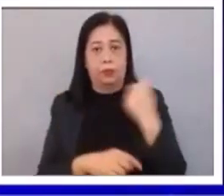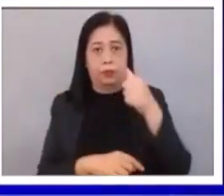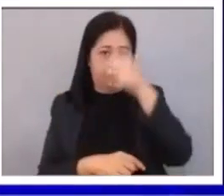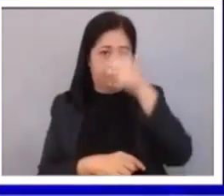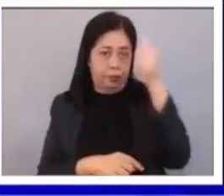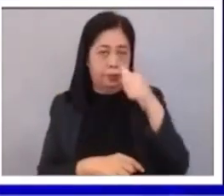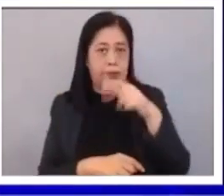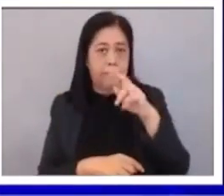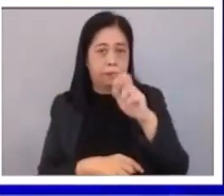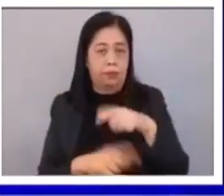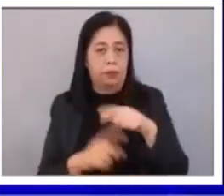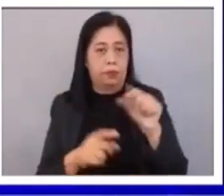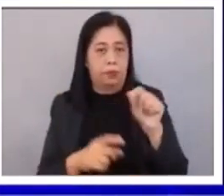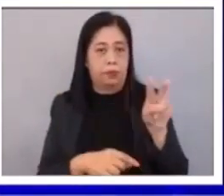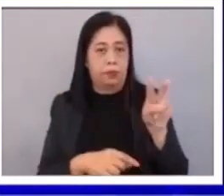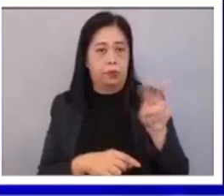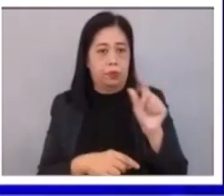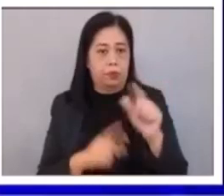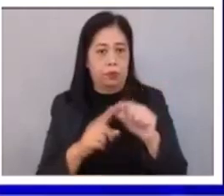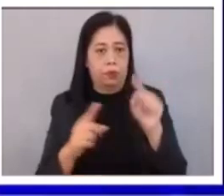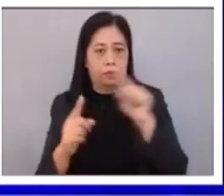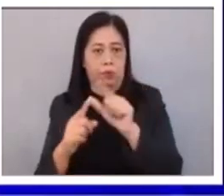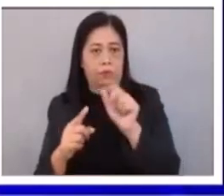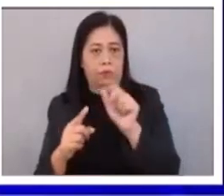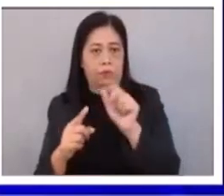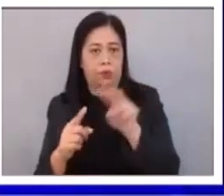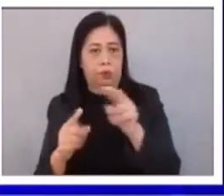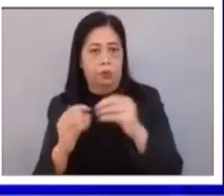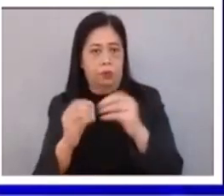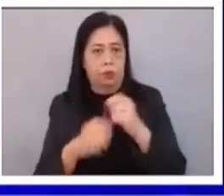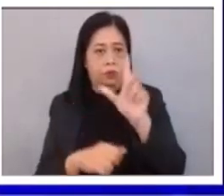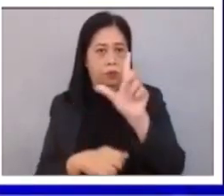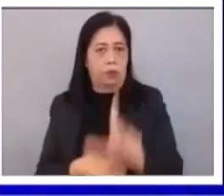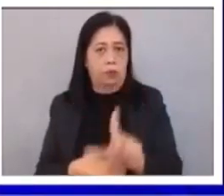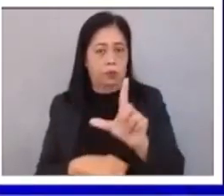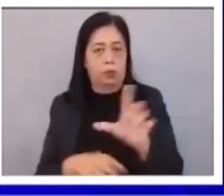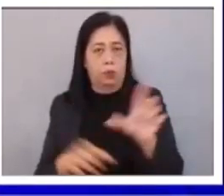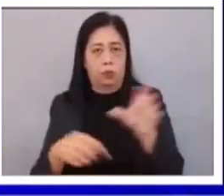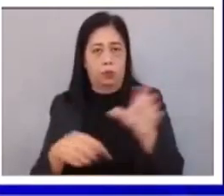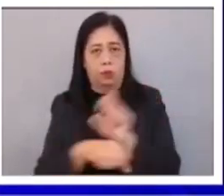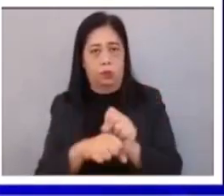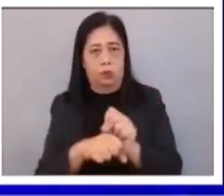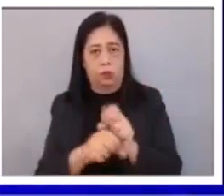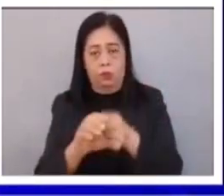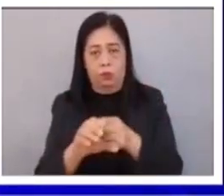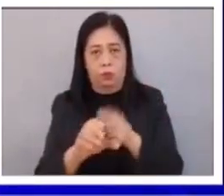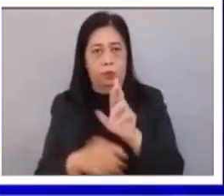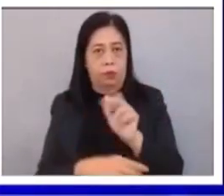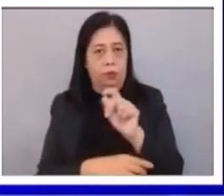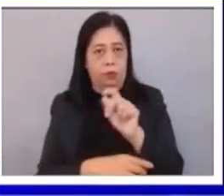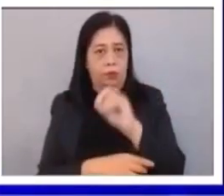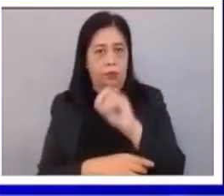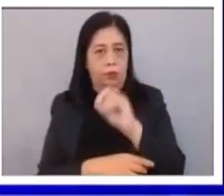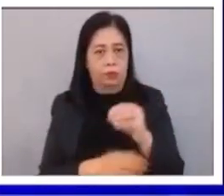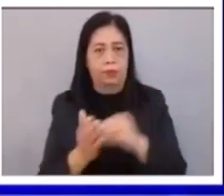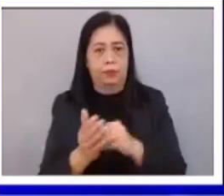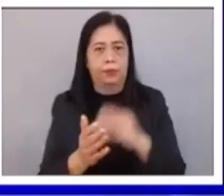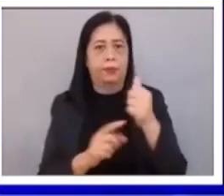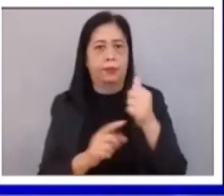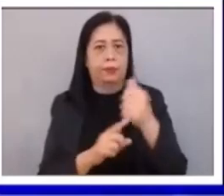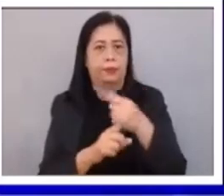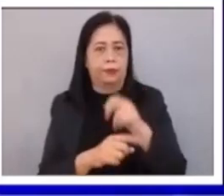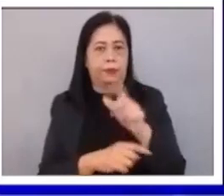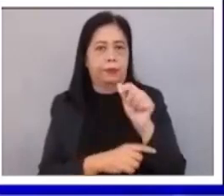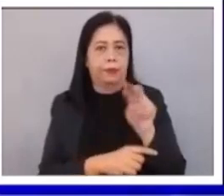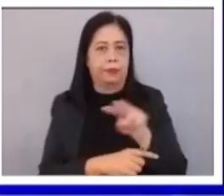hanggang Agosto 2022, ang may pinakamababang labor force participation rate ay naitala noong Abril 2020 na